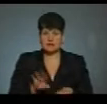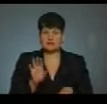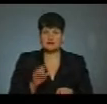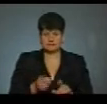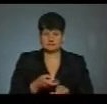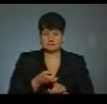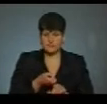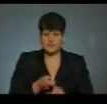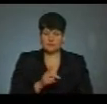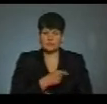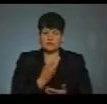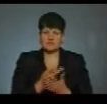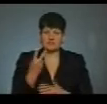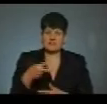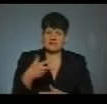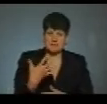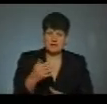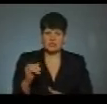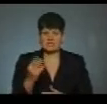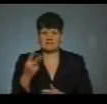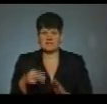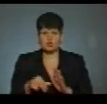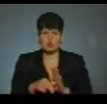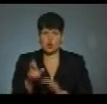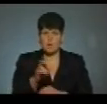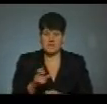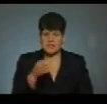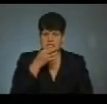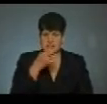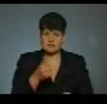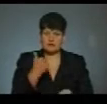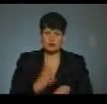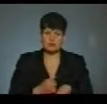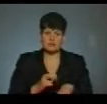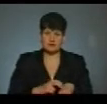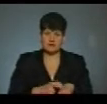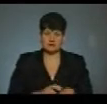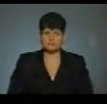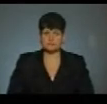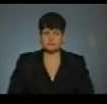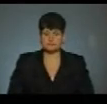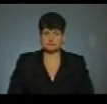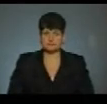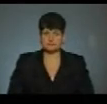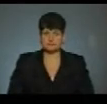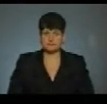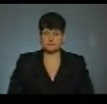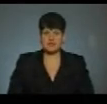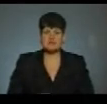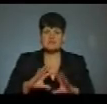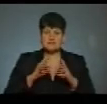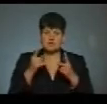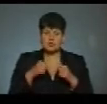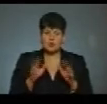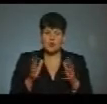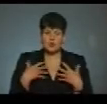COVID-19, госпіталізували 25 та 26 березня, розповіла головна санітарна лікарка області Оксана Чайчук. За даними Всесвітньої